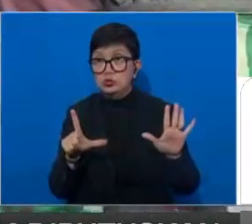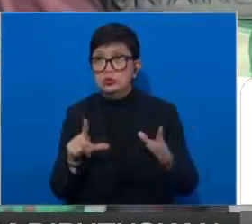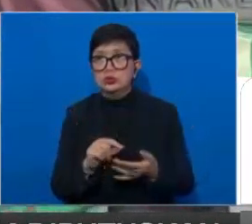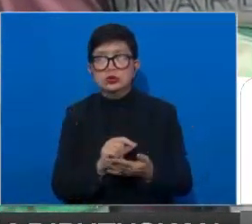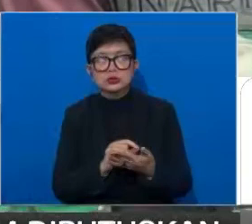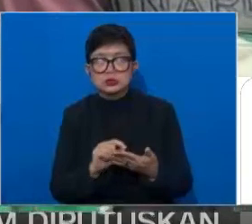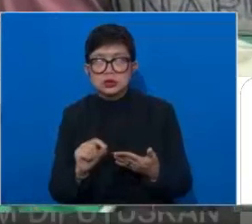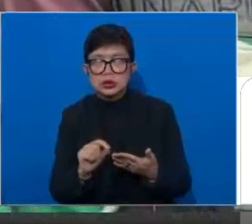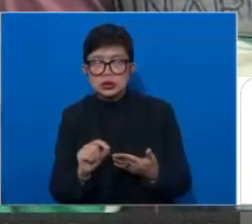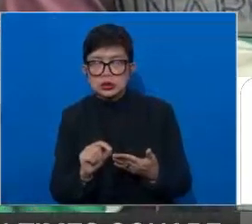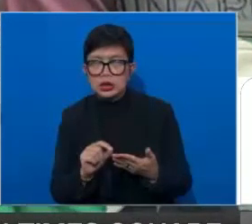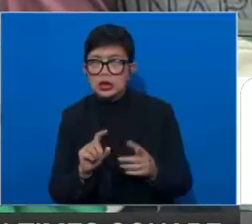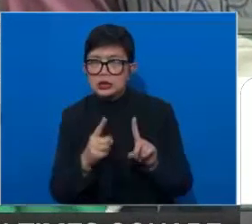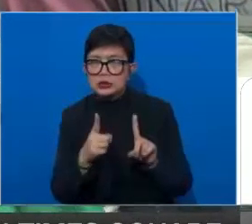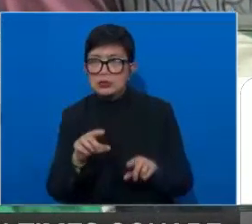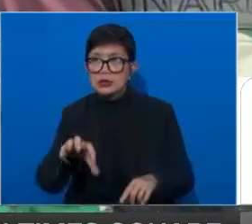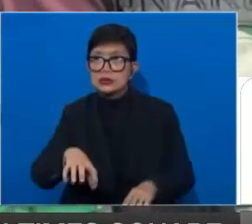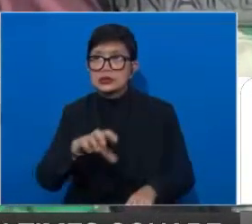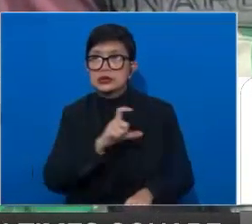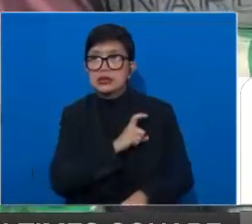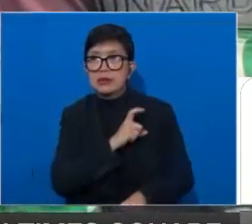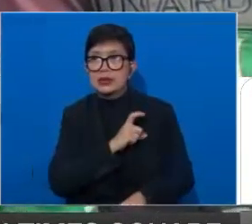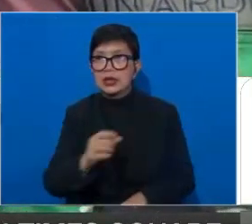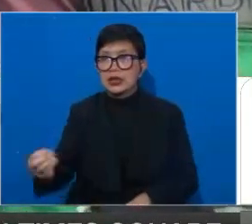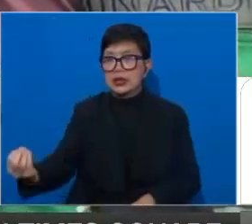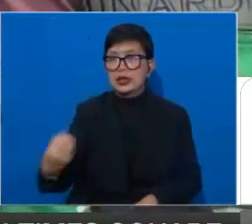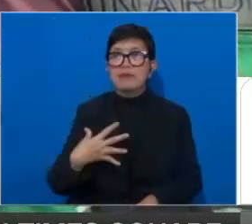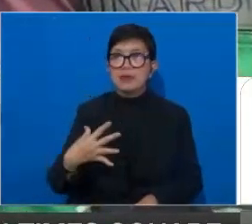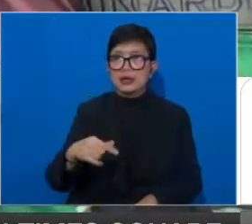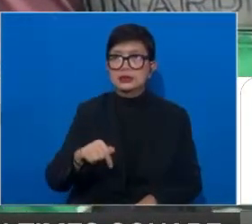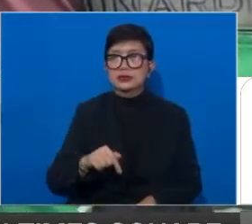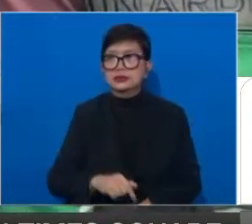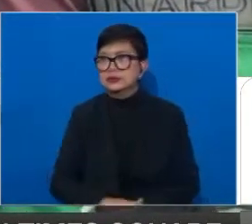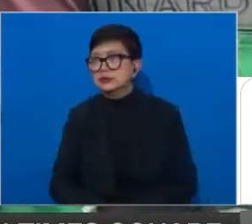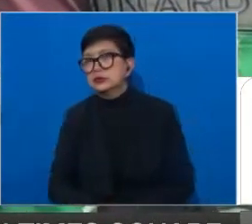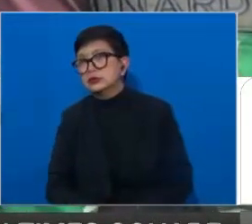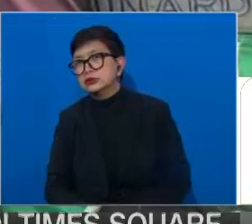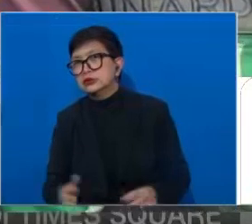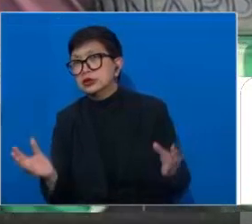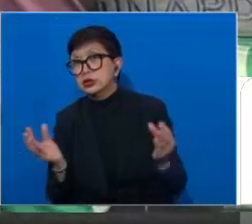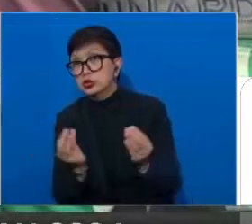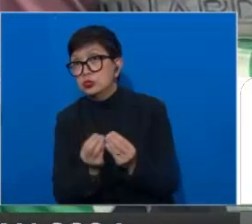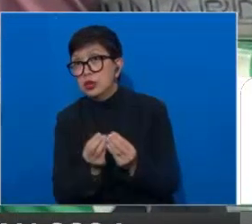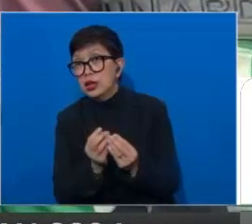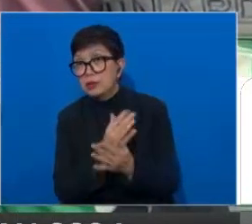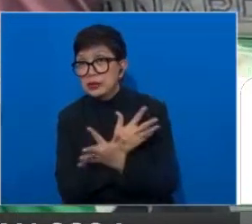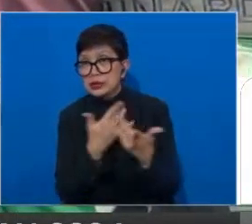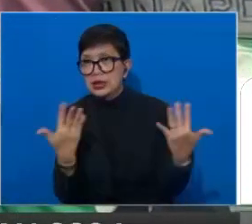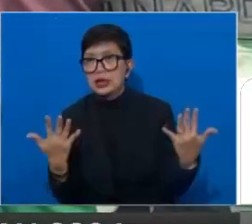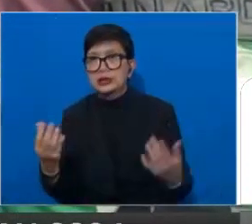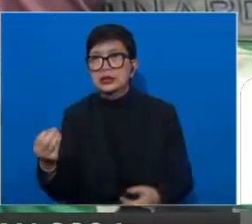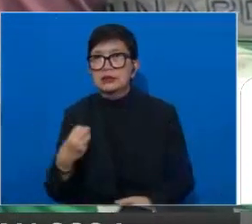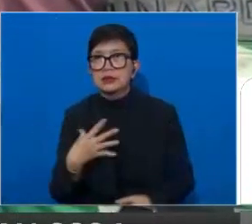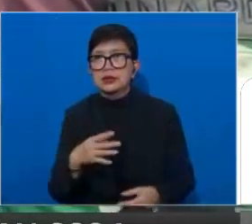11 kecamatan dari 15 kecamatan yang ada di Pesisir Selatan dengan jumlah masyarakat yang terdampak itu kurang